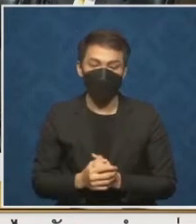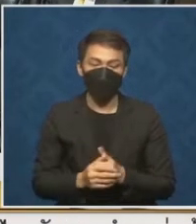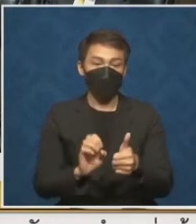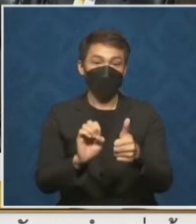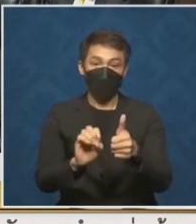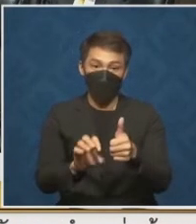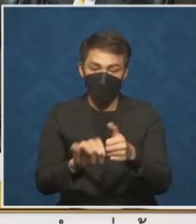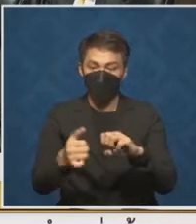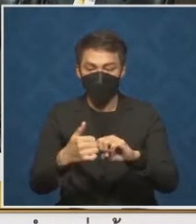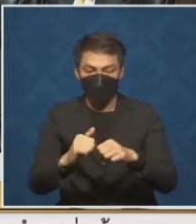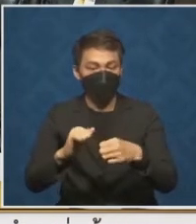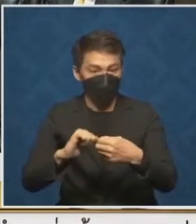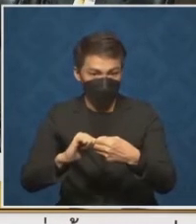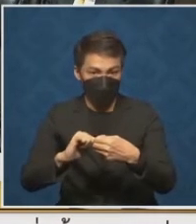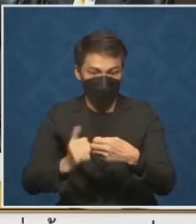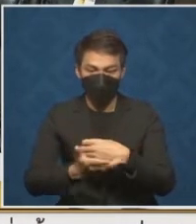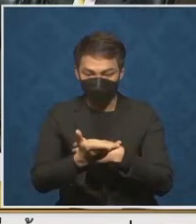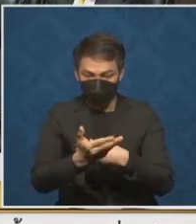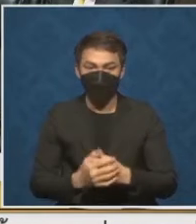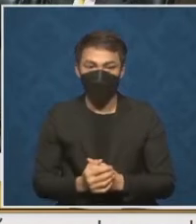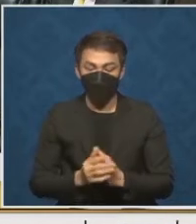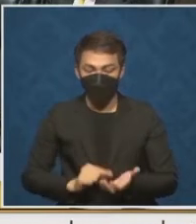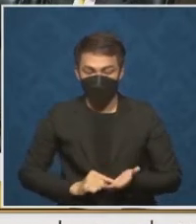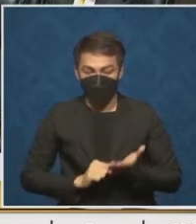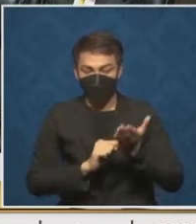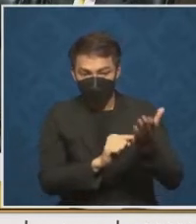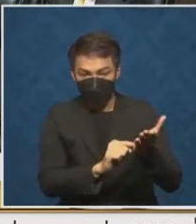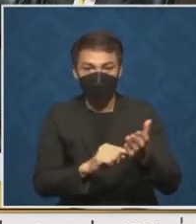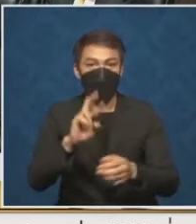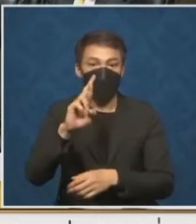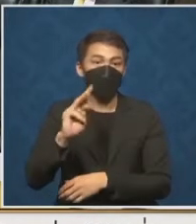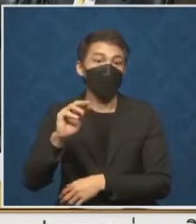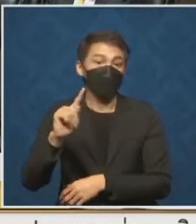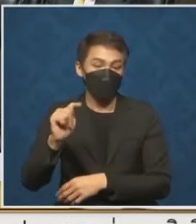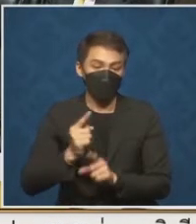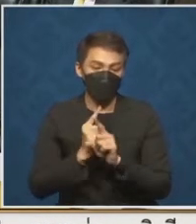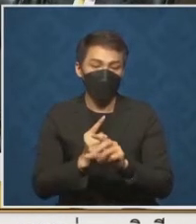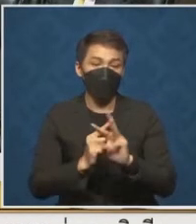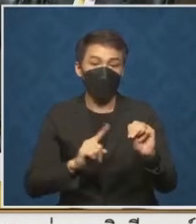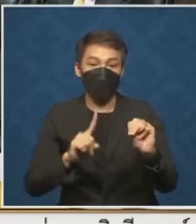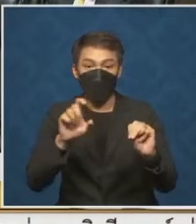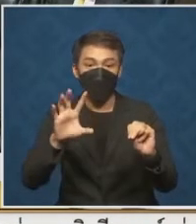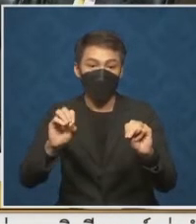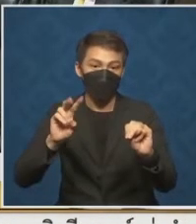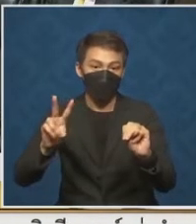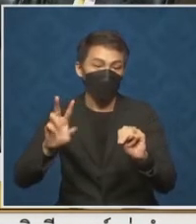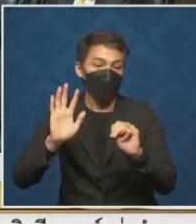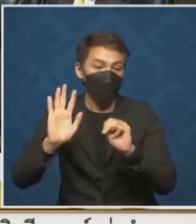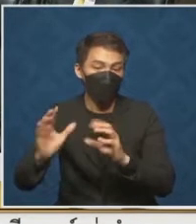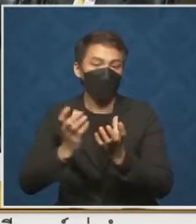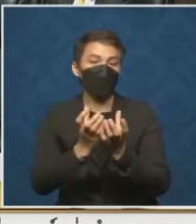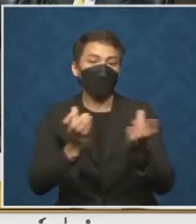สัตว์ถามข้อเท็จจริงหรือเสนอแนะปัญหาดังกล่าวต่อคณะรัฐมนตรีตาม